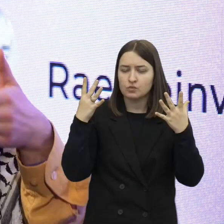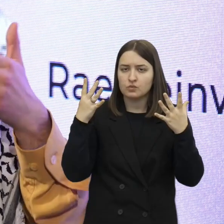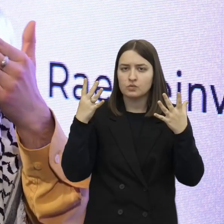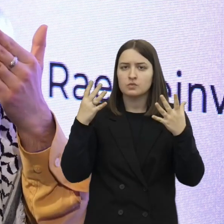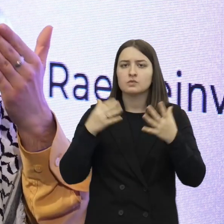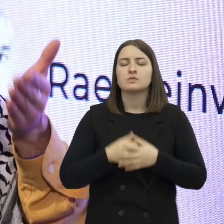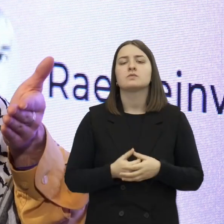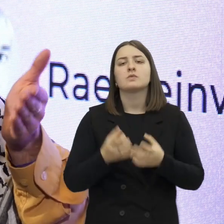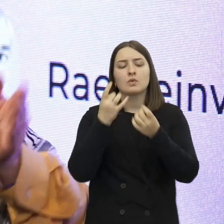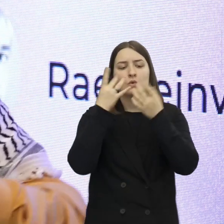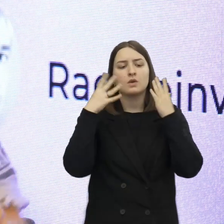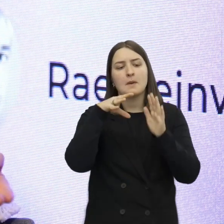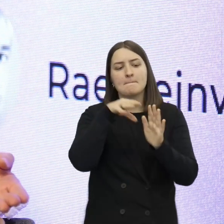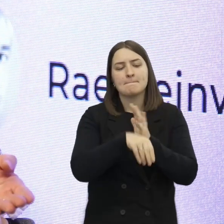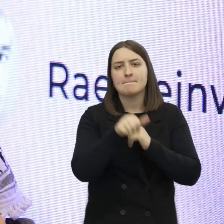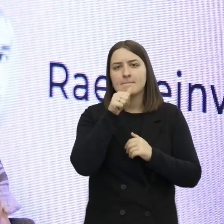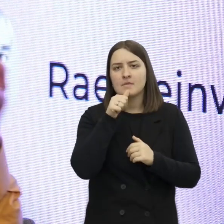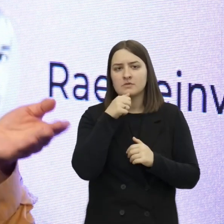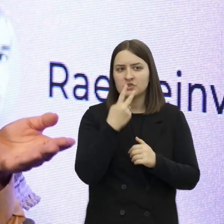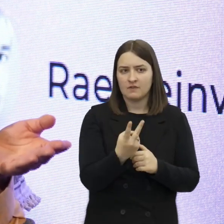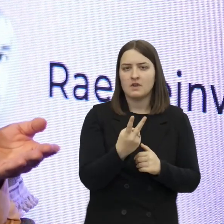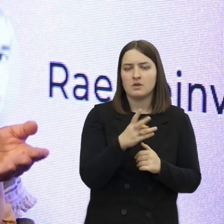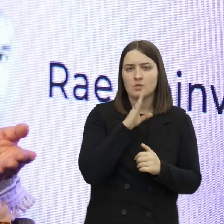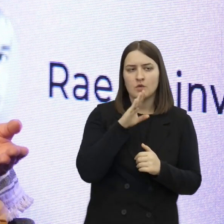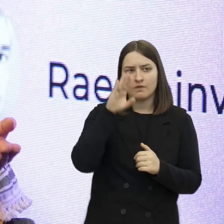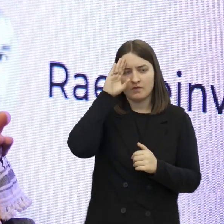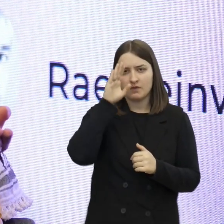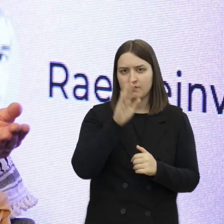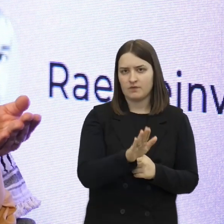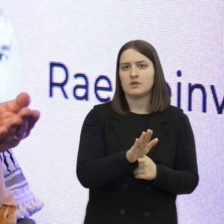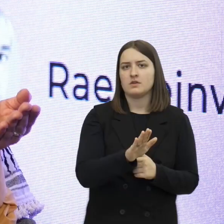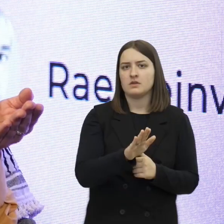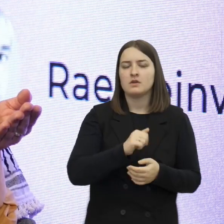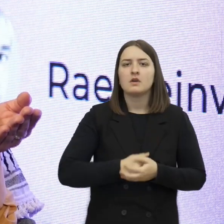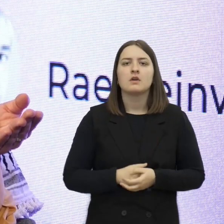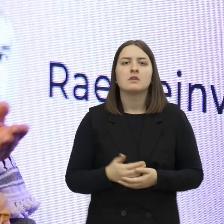kuriuose kultūrose neegzistavo tik dvi lytis, arba iš vis galbūt lyties supratimas nebuvo